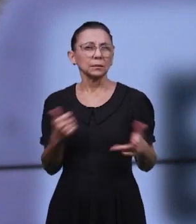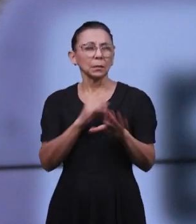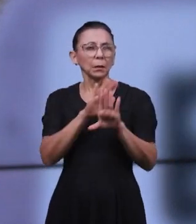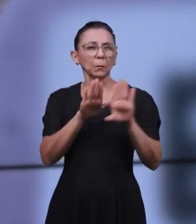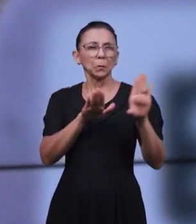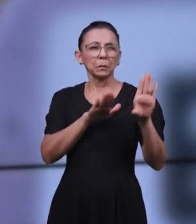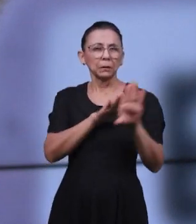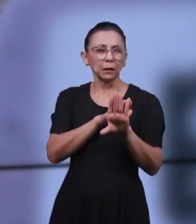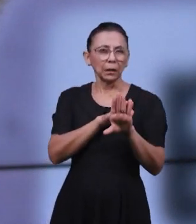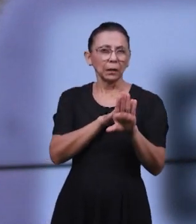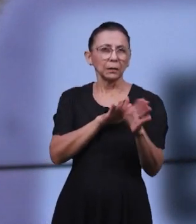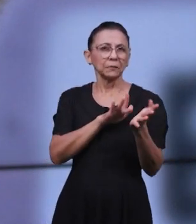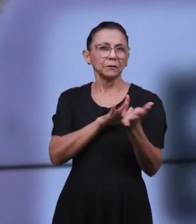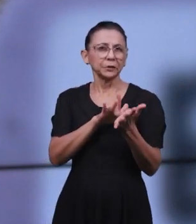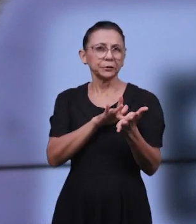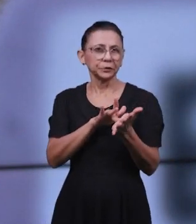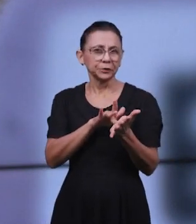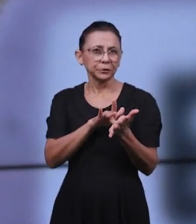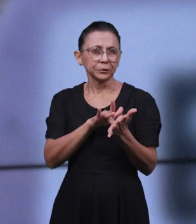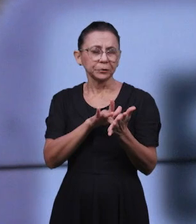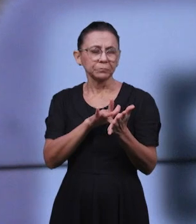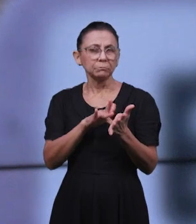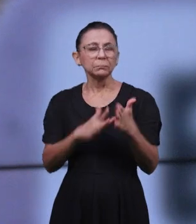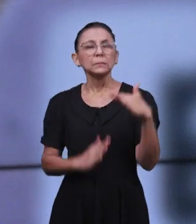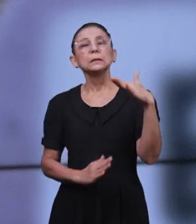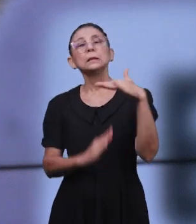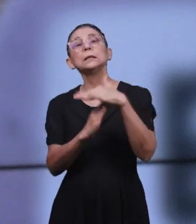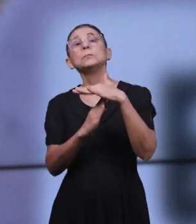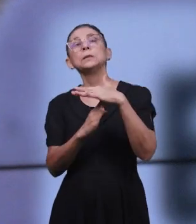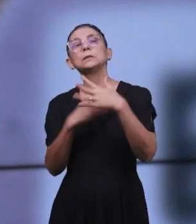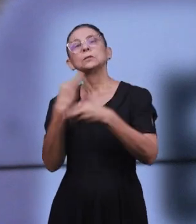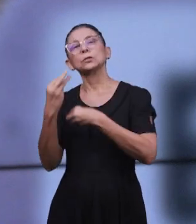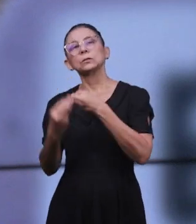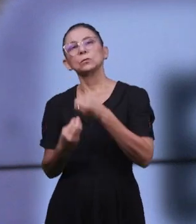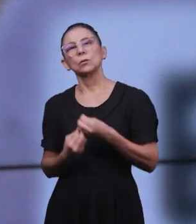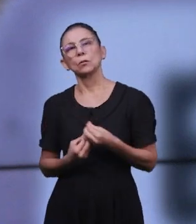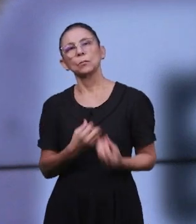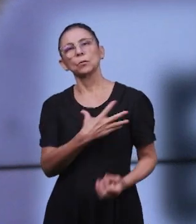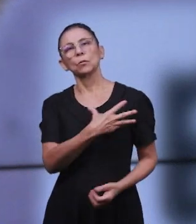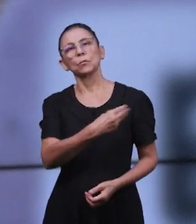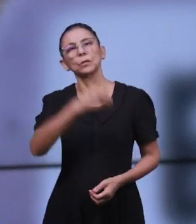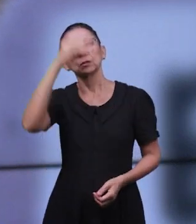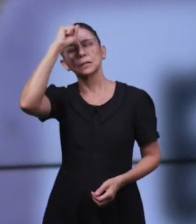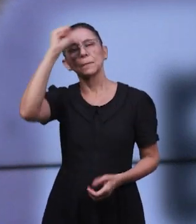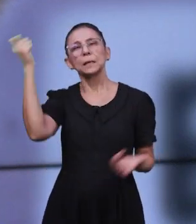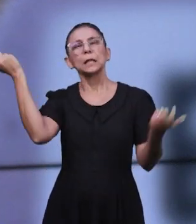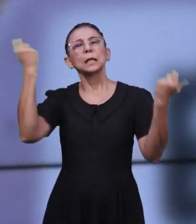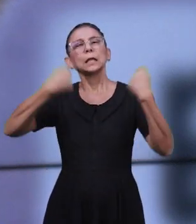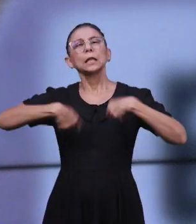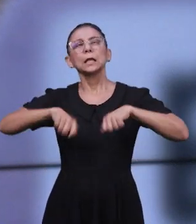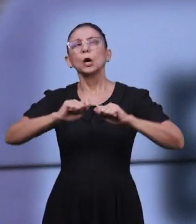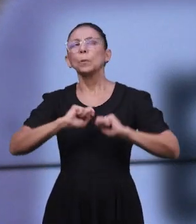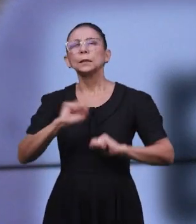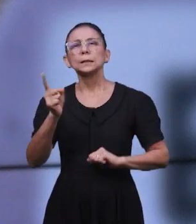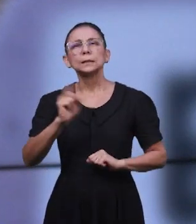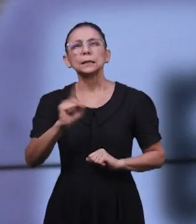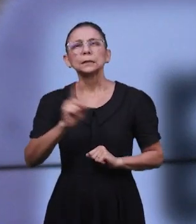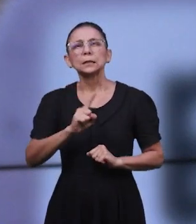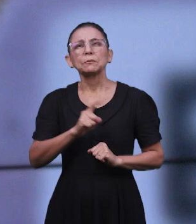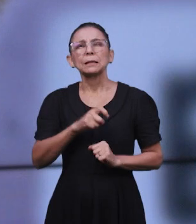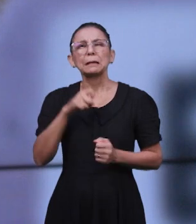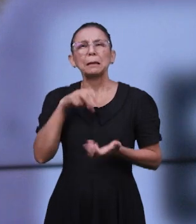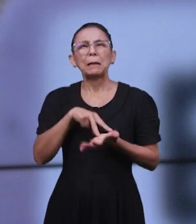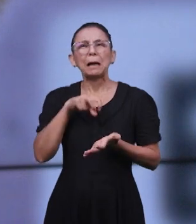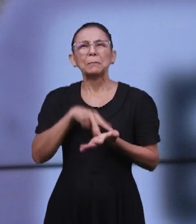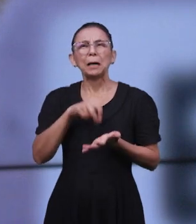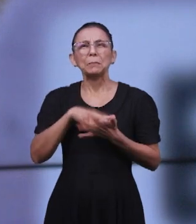pour imposer des limites nécessaires? Comment est-ce que les enfants ils apprennent que le caprice n'est pas nécessaire?